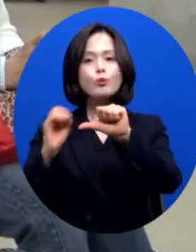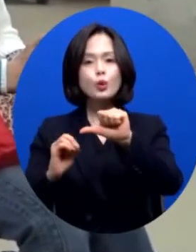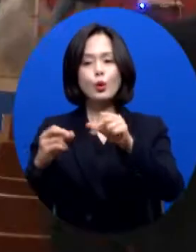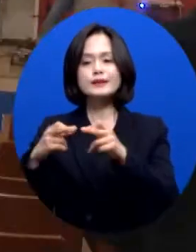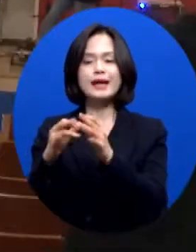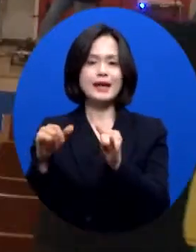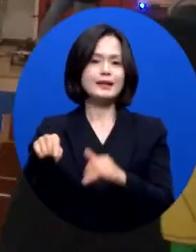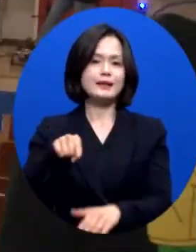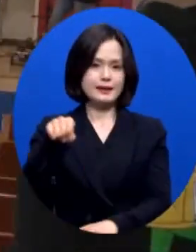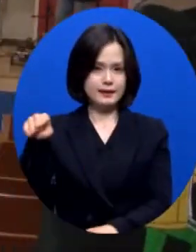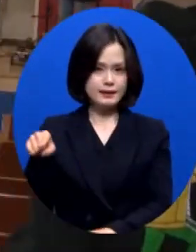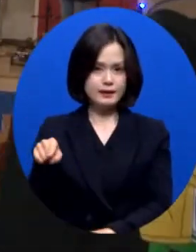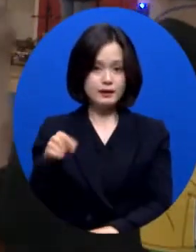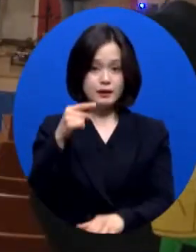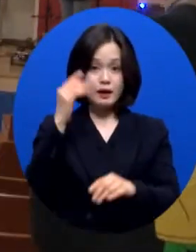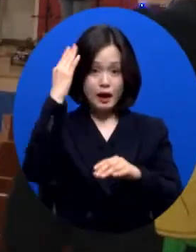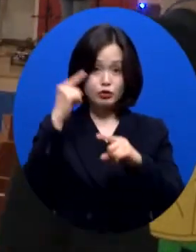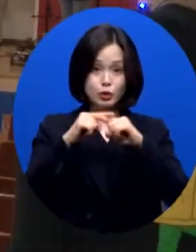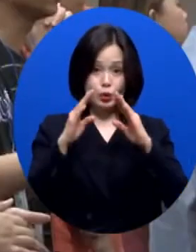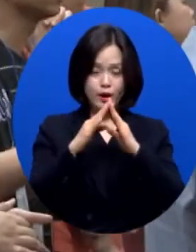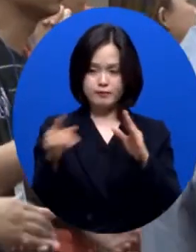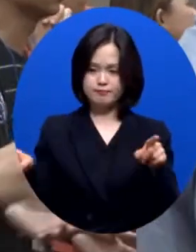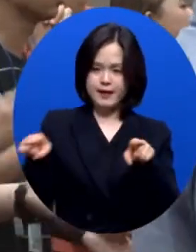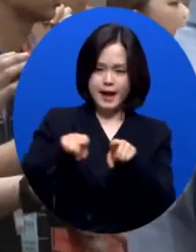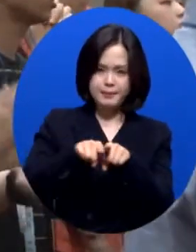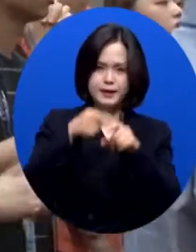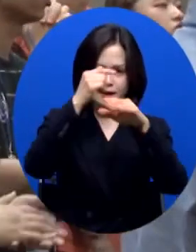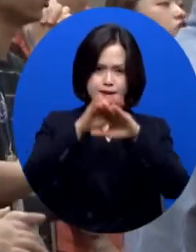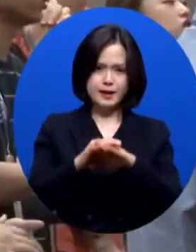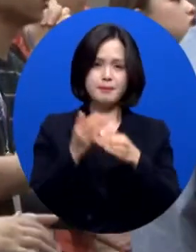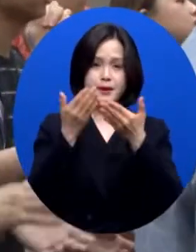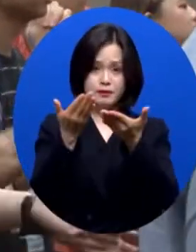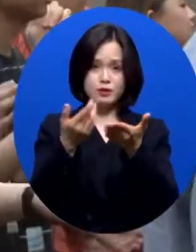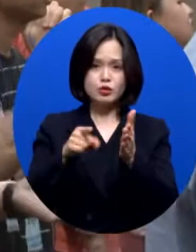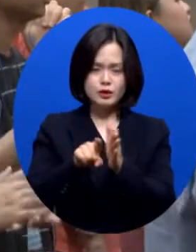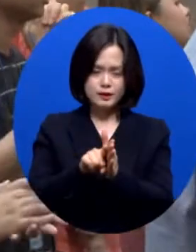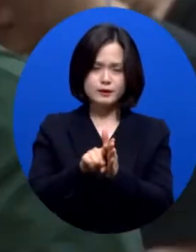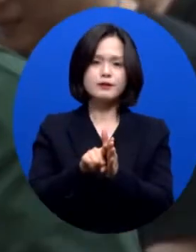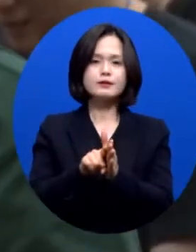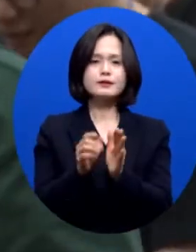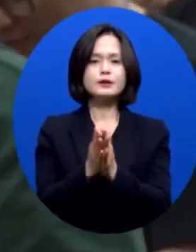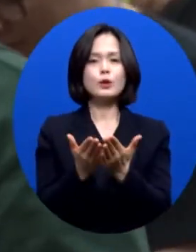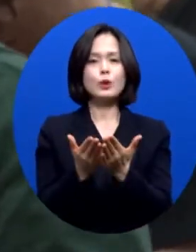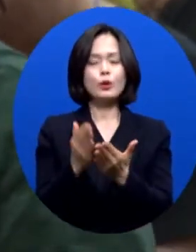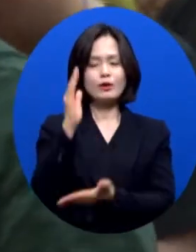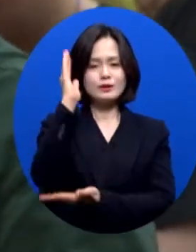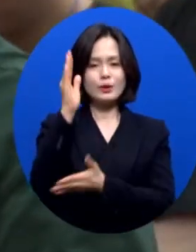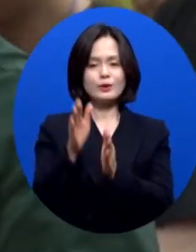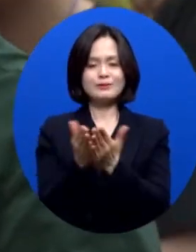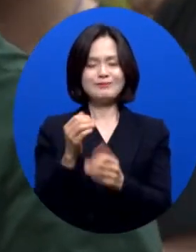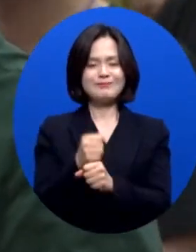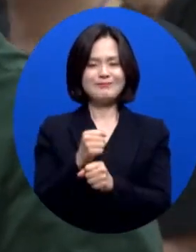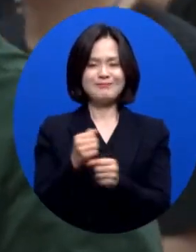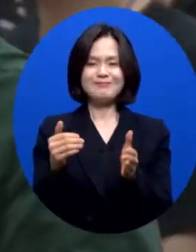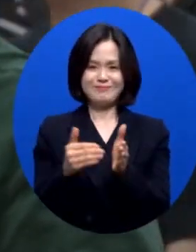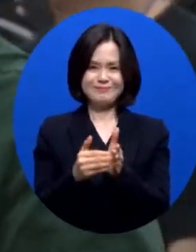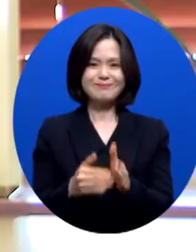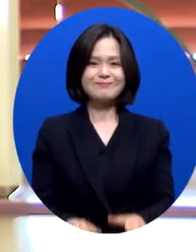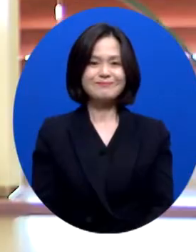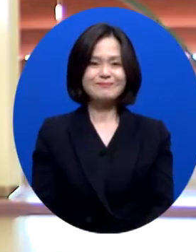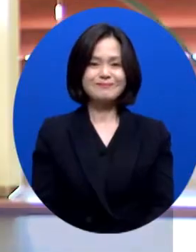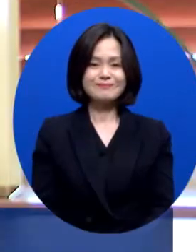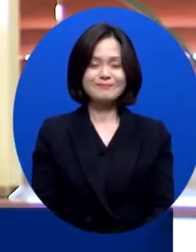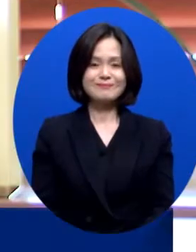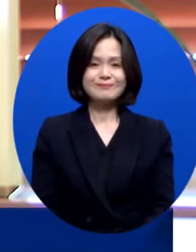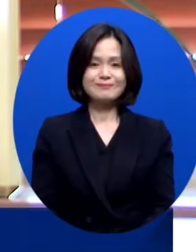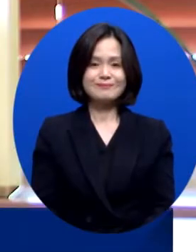한국교회가 5% 의 장애인들과 함께 예배하는 것을 돕기 위해 설교집 을 준비했다 고 밝혔습니다 일